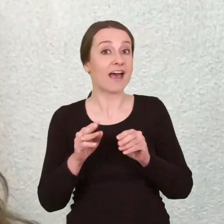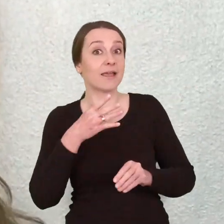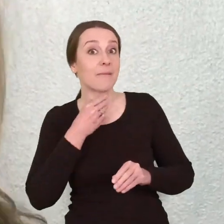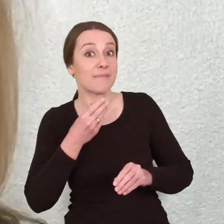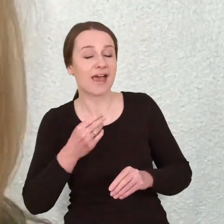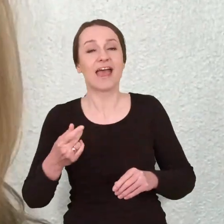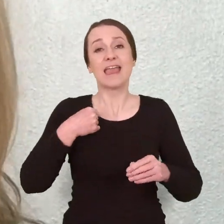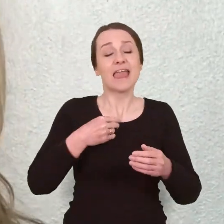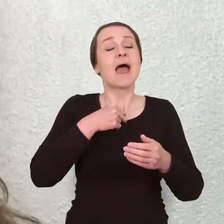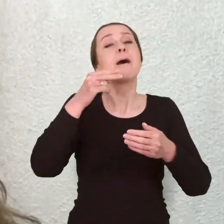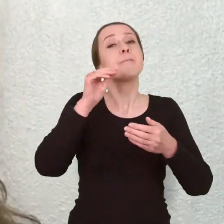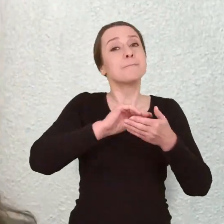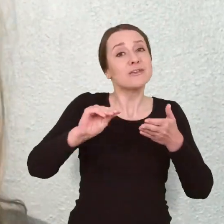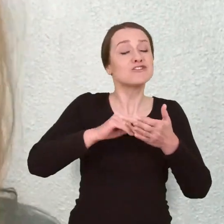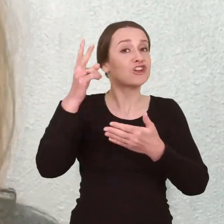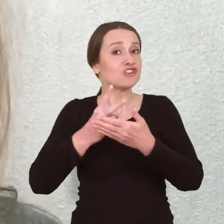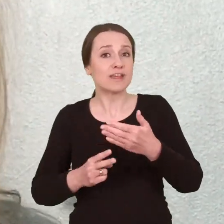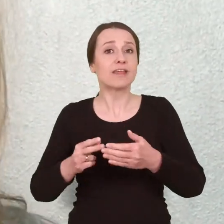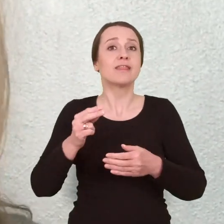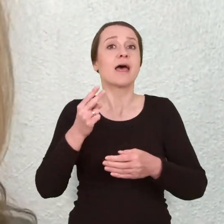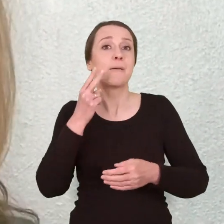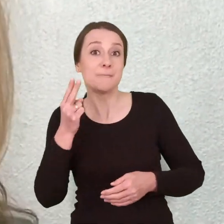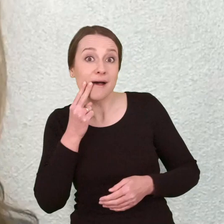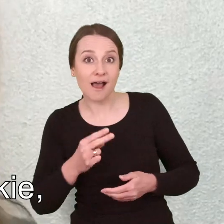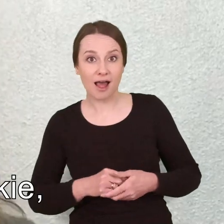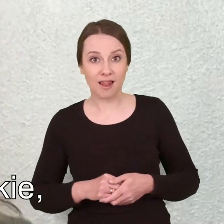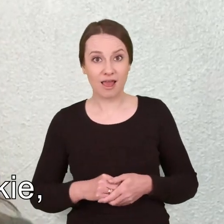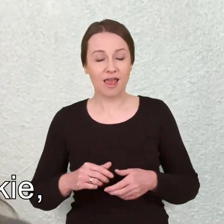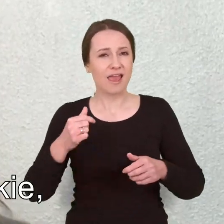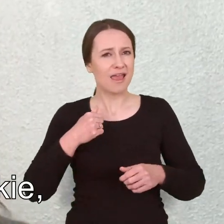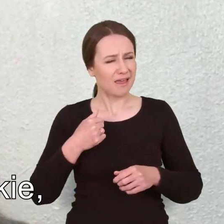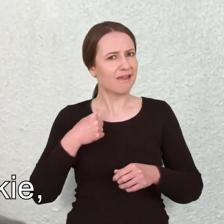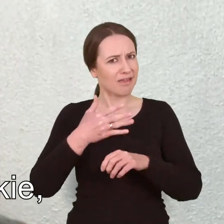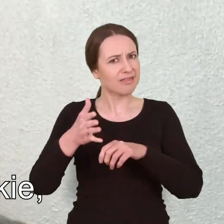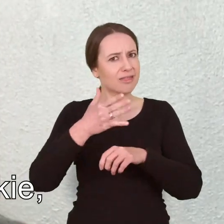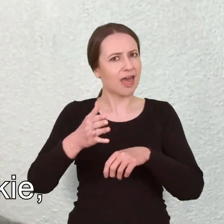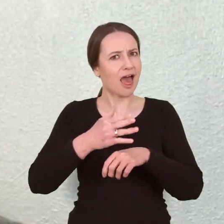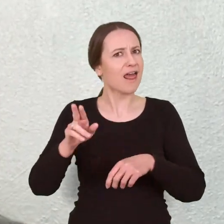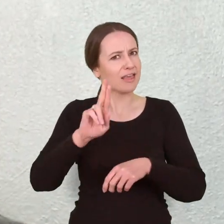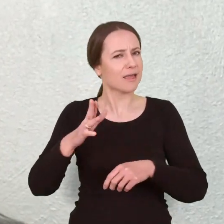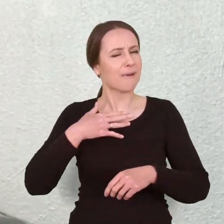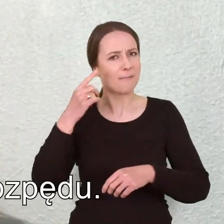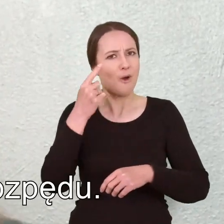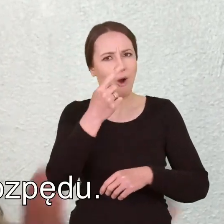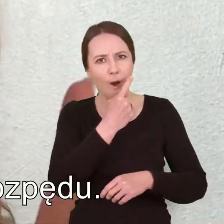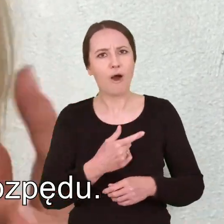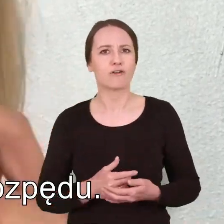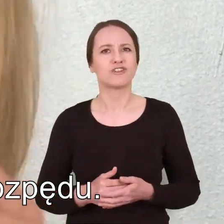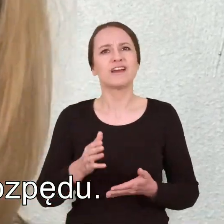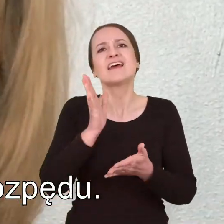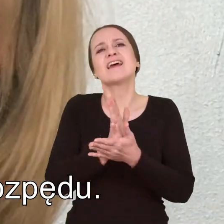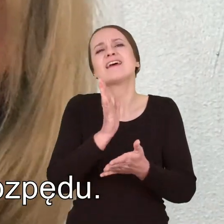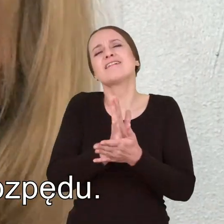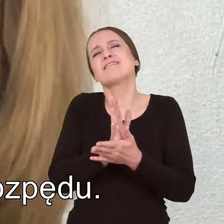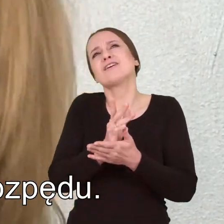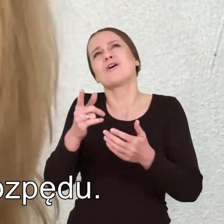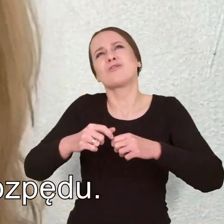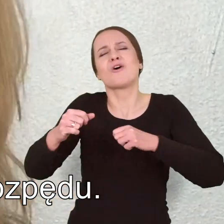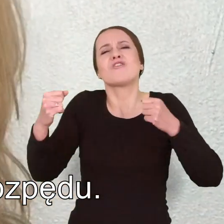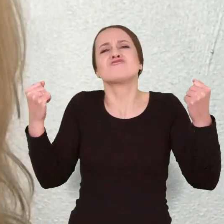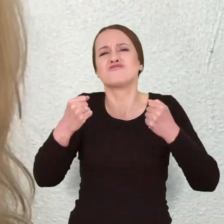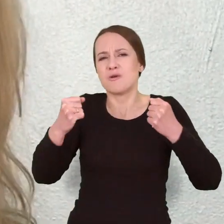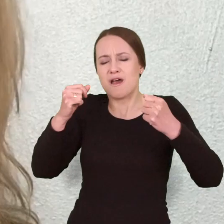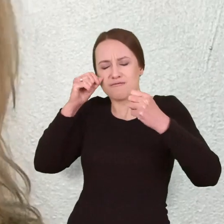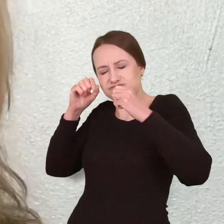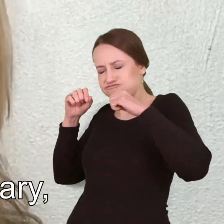pieskiem. Piszę, czytam, palę. Wciąż mam oczy niebieskie. Lecz to wszystko tylko siłą